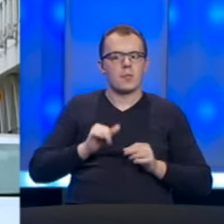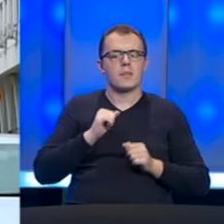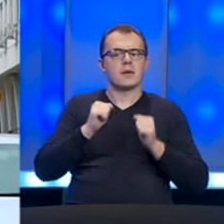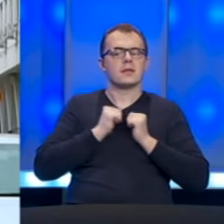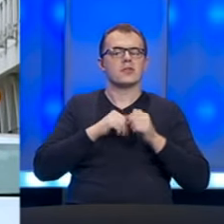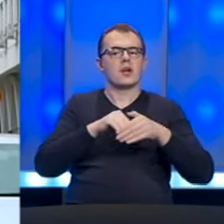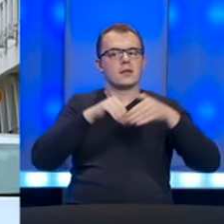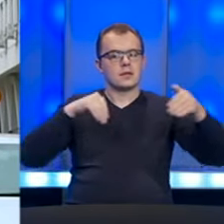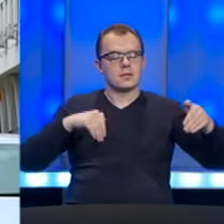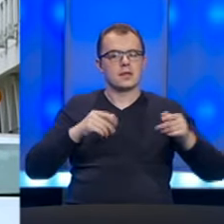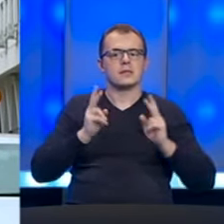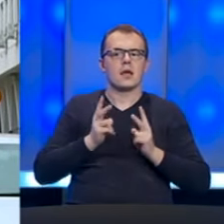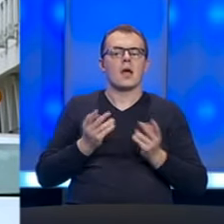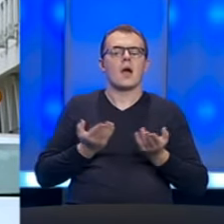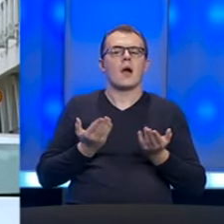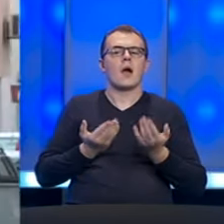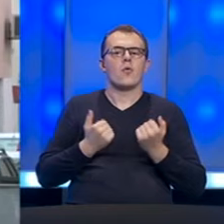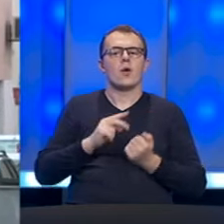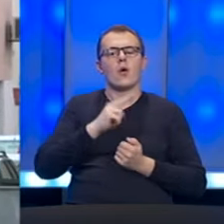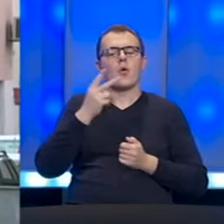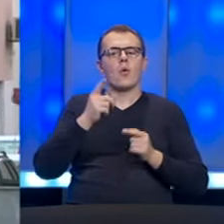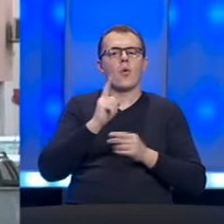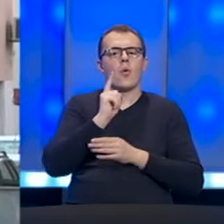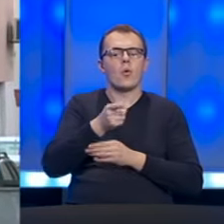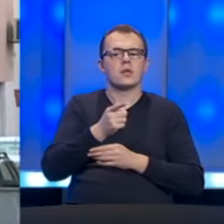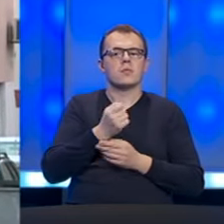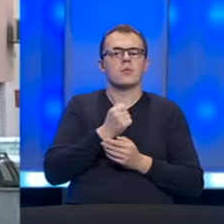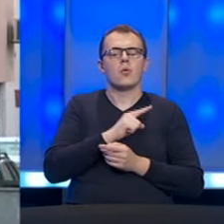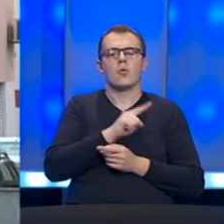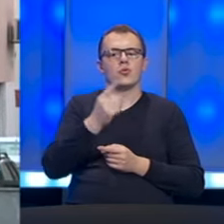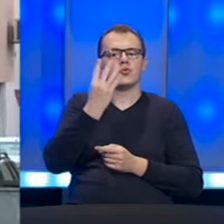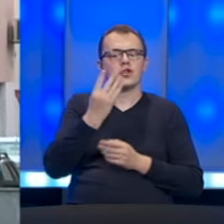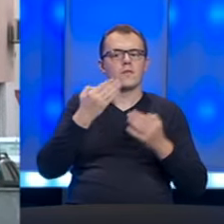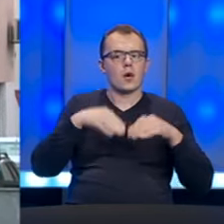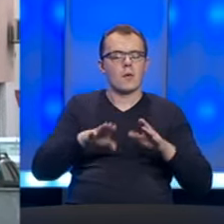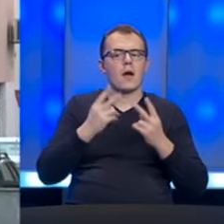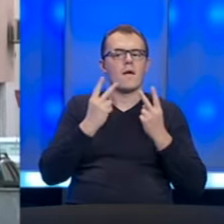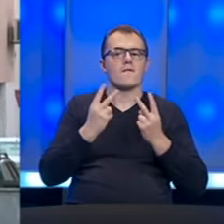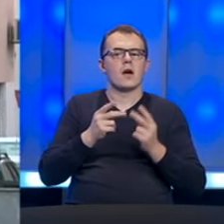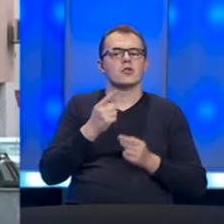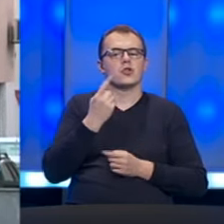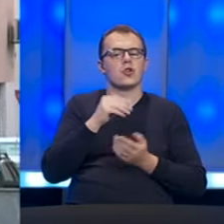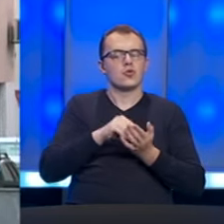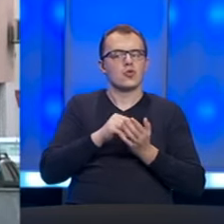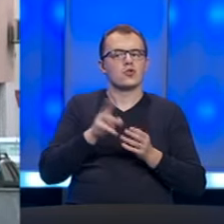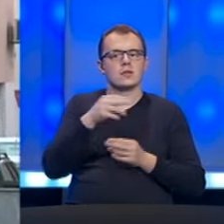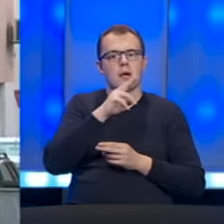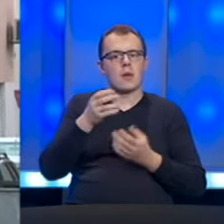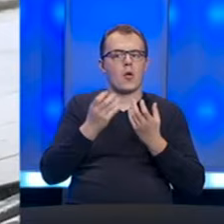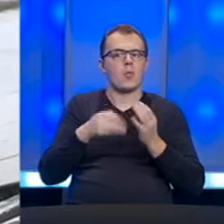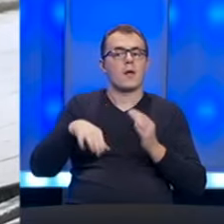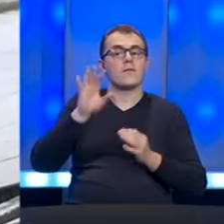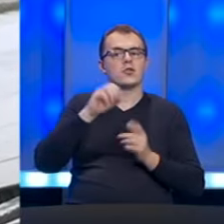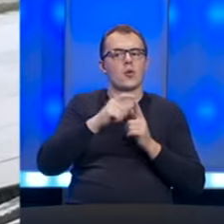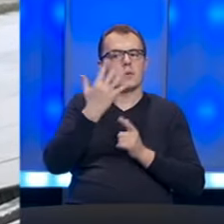držanje distance, kao i na odredbu da do 4. maja važi još uvijek zabrana okupljanja više od